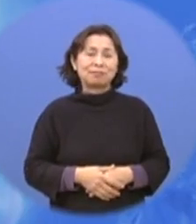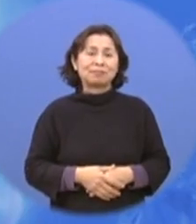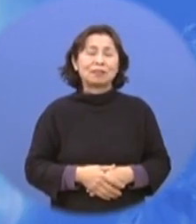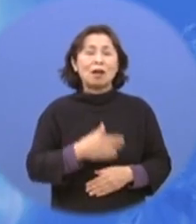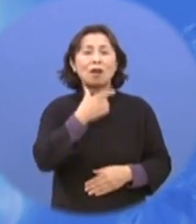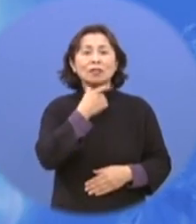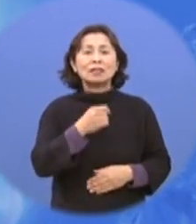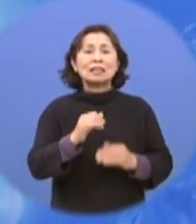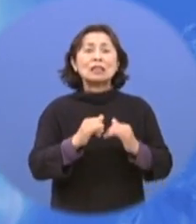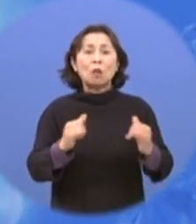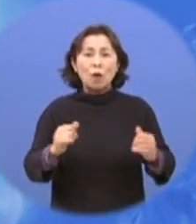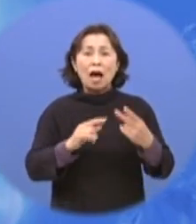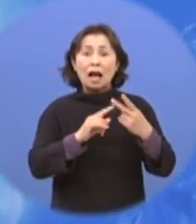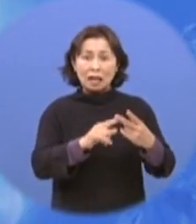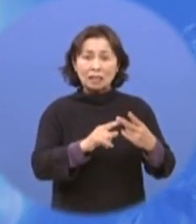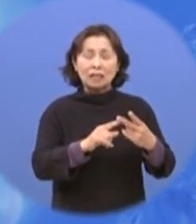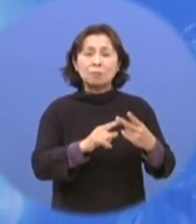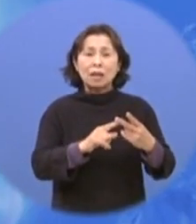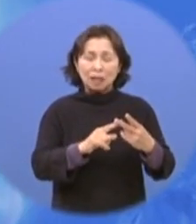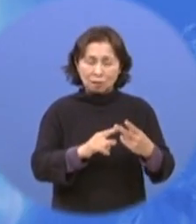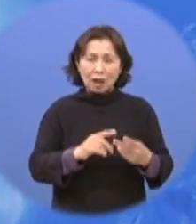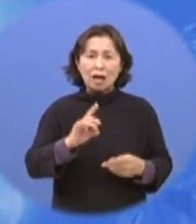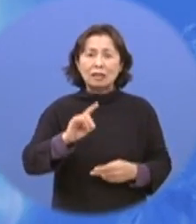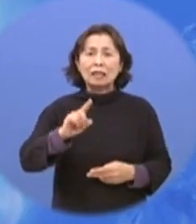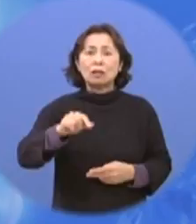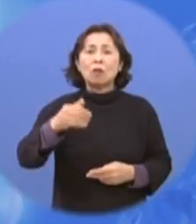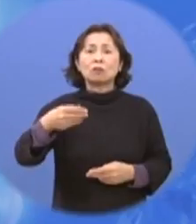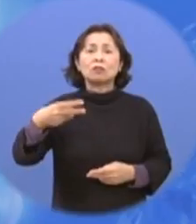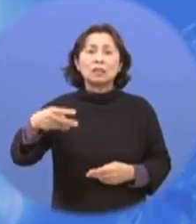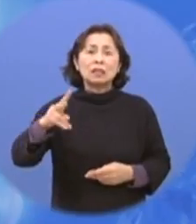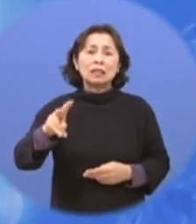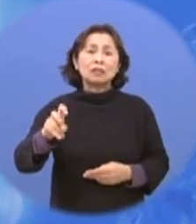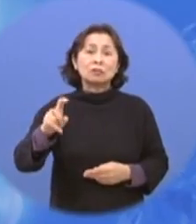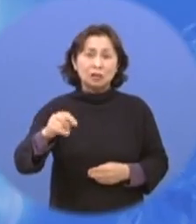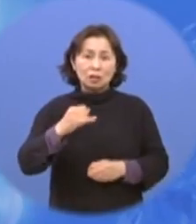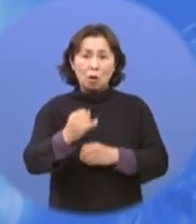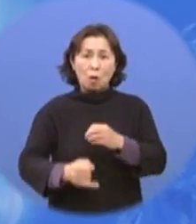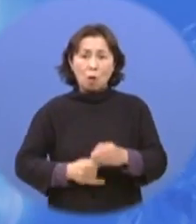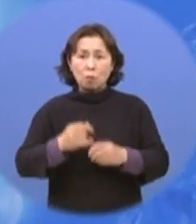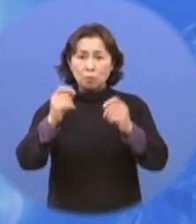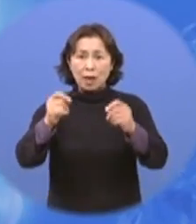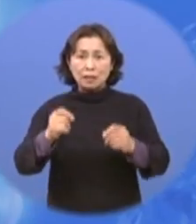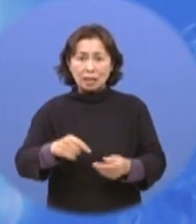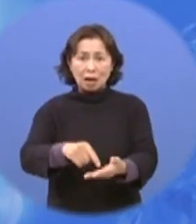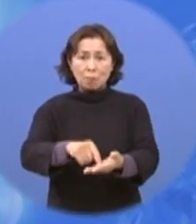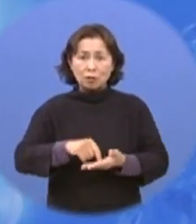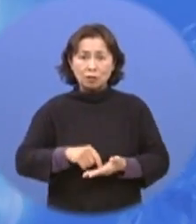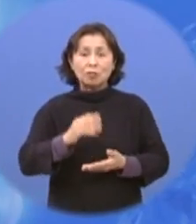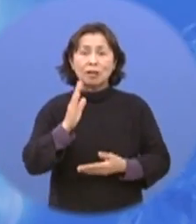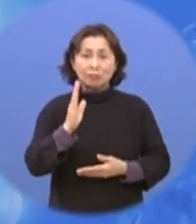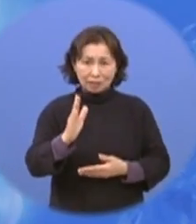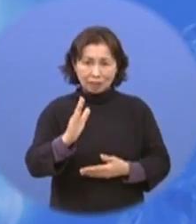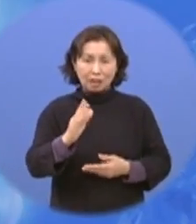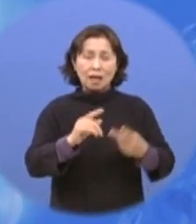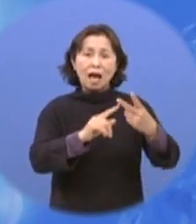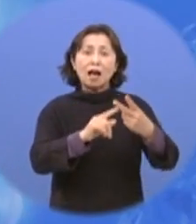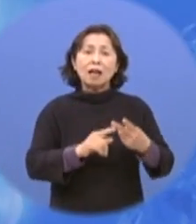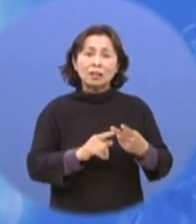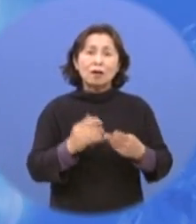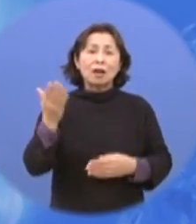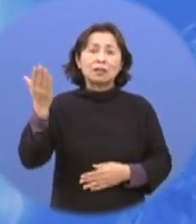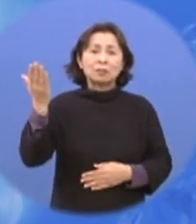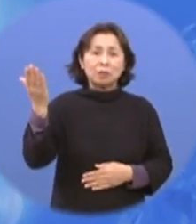ご希望の方はハガキまたは紀伊国21のホームページからご応募くださいハガキの宛先は郵便番号